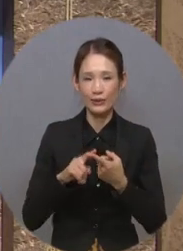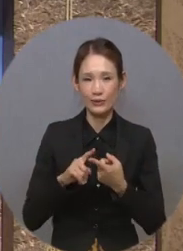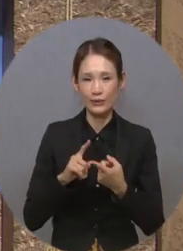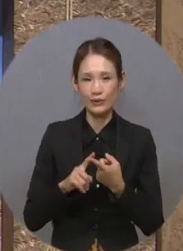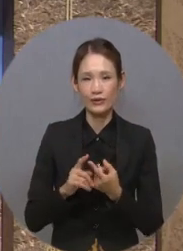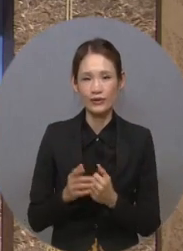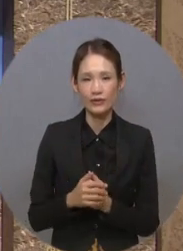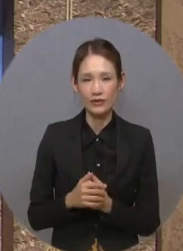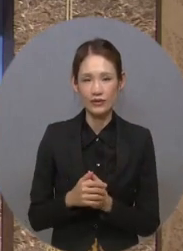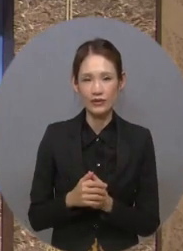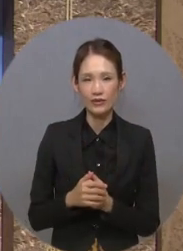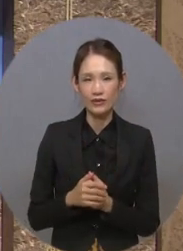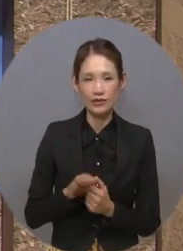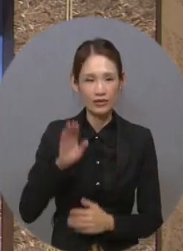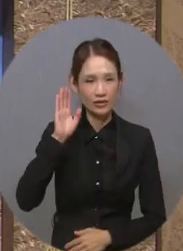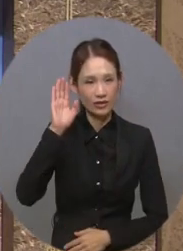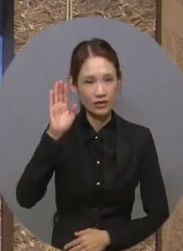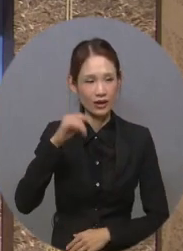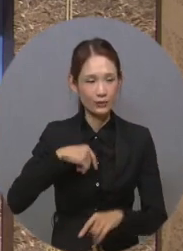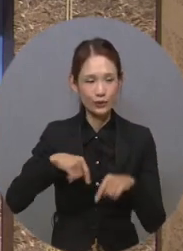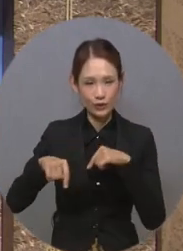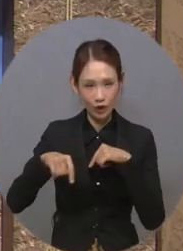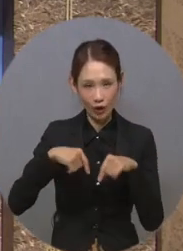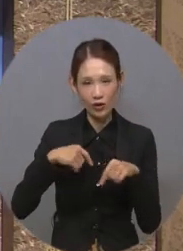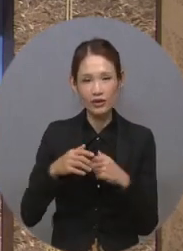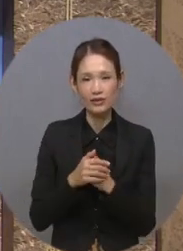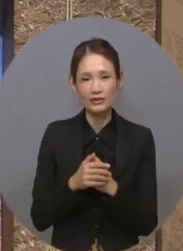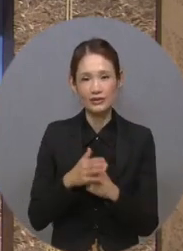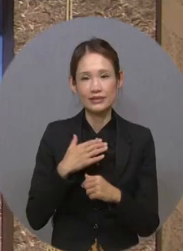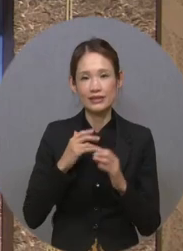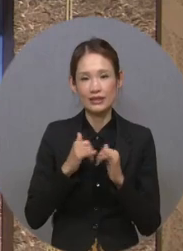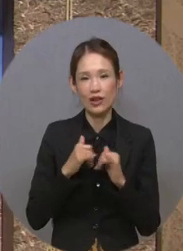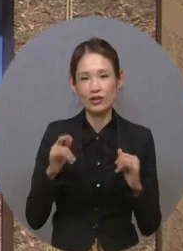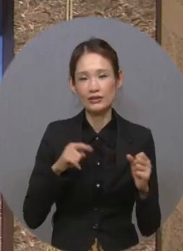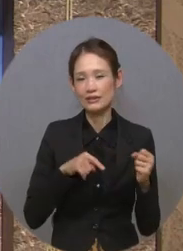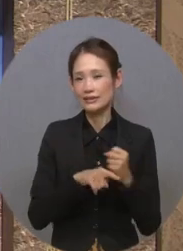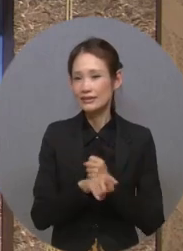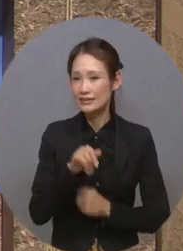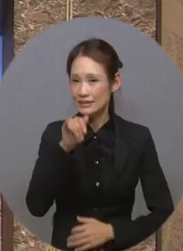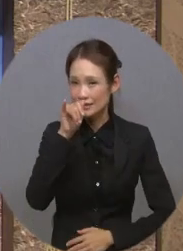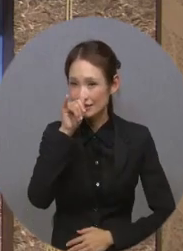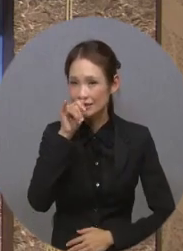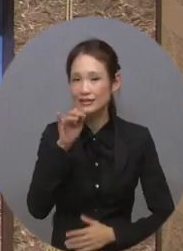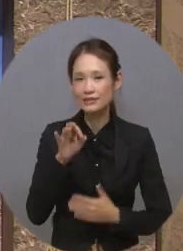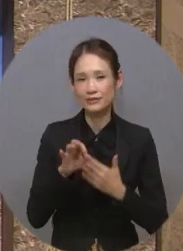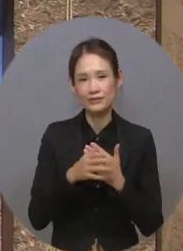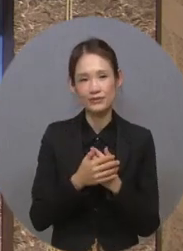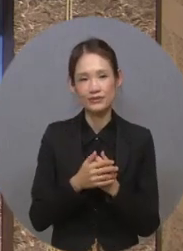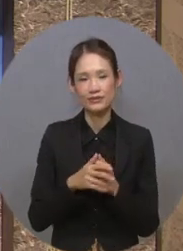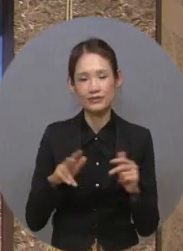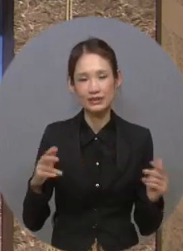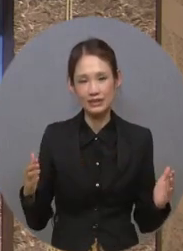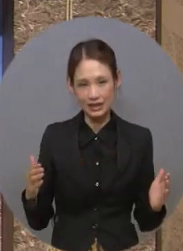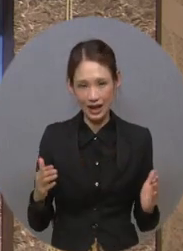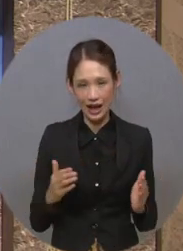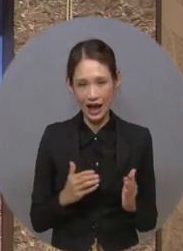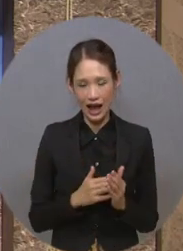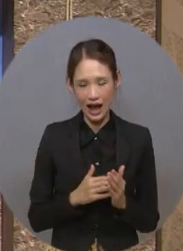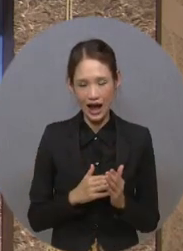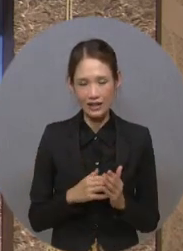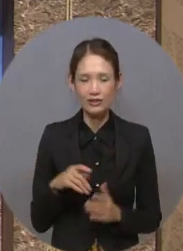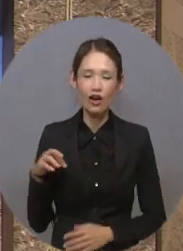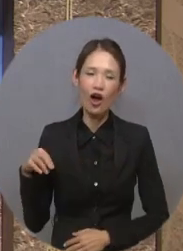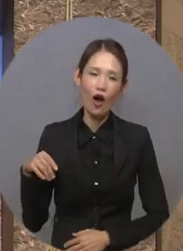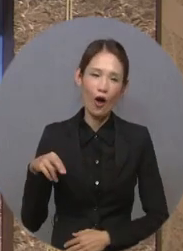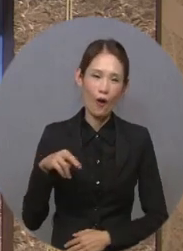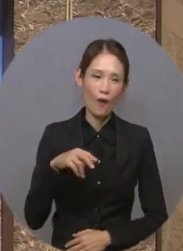대로 앞으로도 정치적으로 제가 시민의 어떤 그 뜻이 있으면 좀